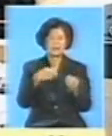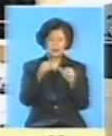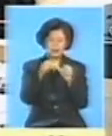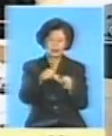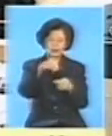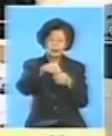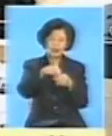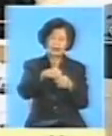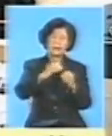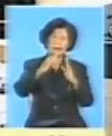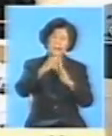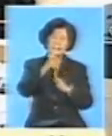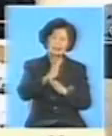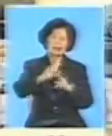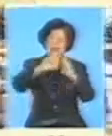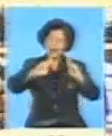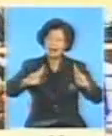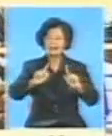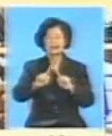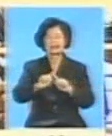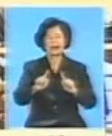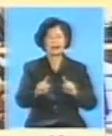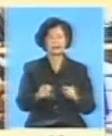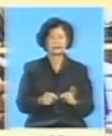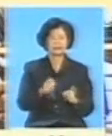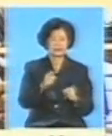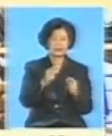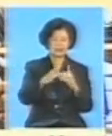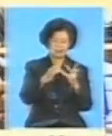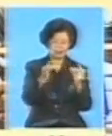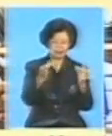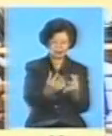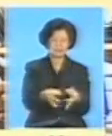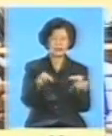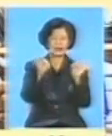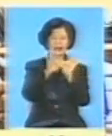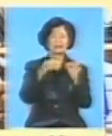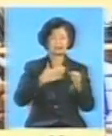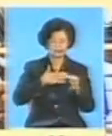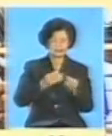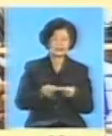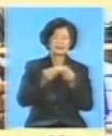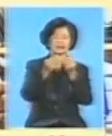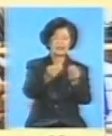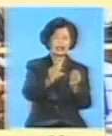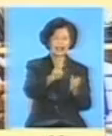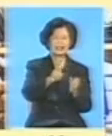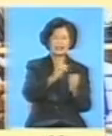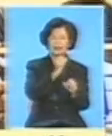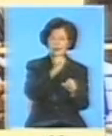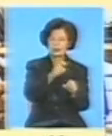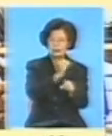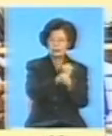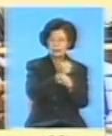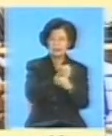ของท่านในห้างร้านในบริษัทต่างๆก็แล้วแต่นะครับก็อันนี้เป็นสิ่งสำคัญนะครับแล้วก็ผมได้มอบค่านิยมหลัก12ประการมาแล้ววันนั้นผมคิ